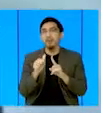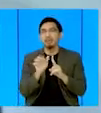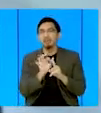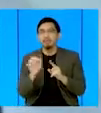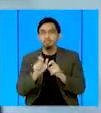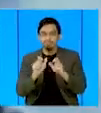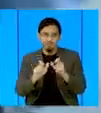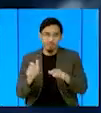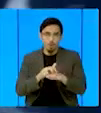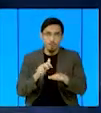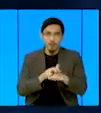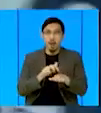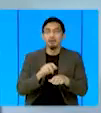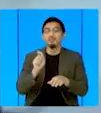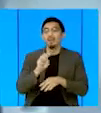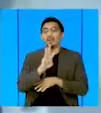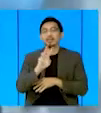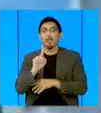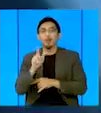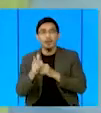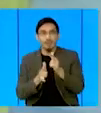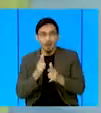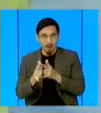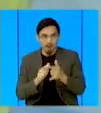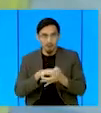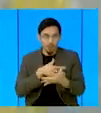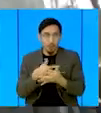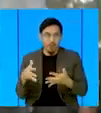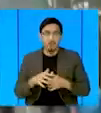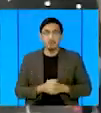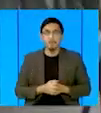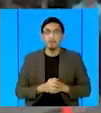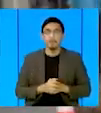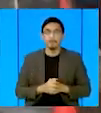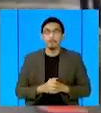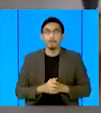calon penumpang diberangkatkan menggunakan 31 kereta api.